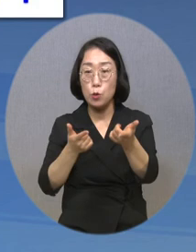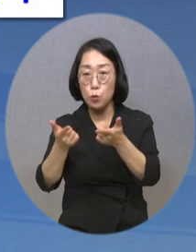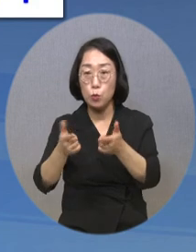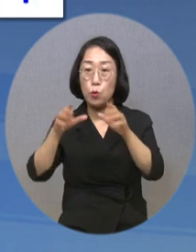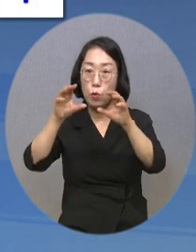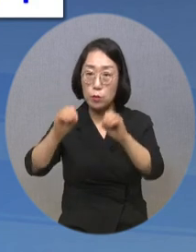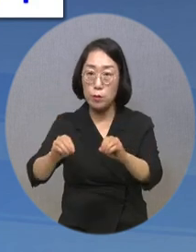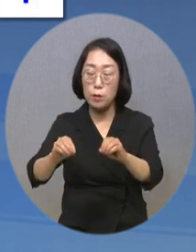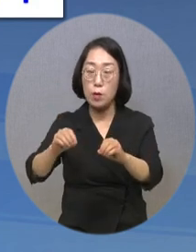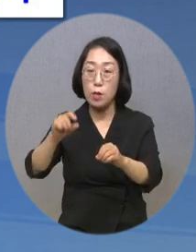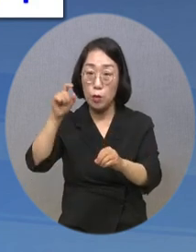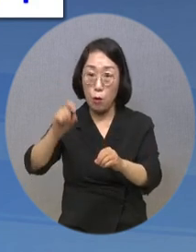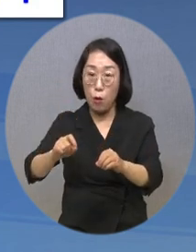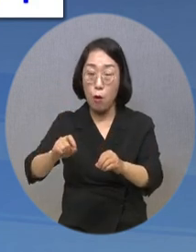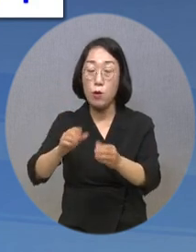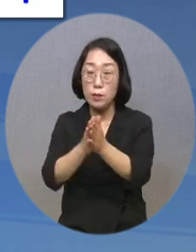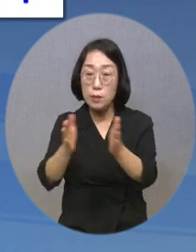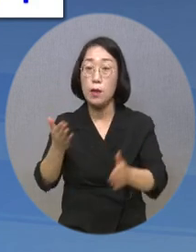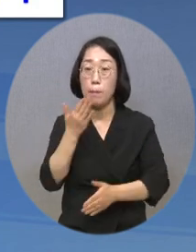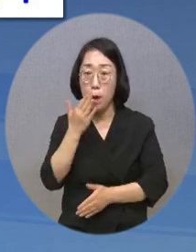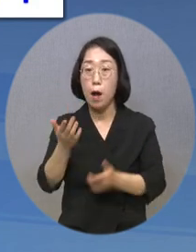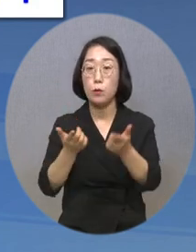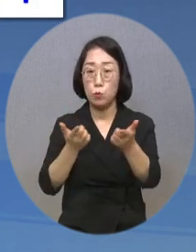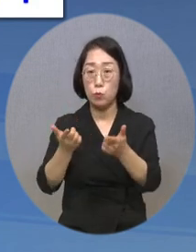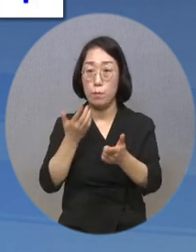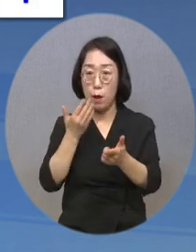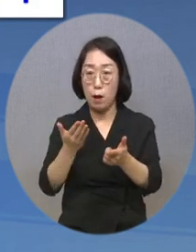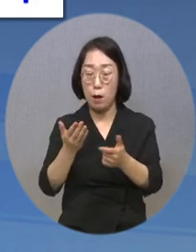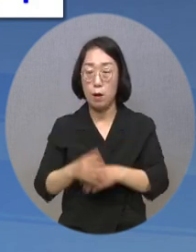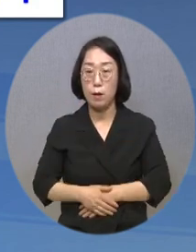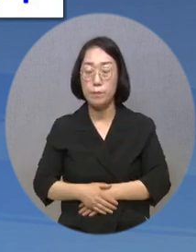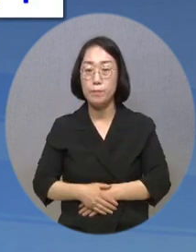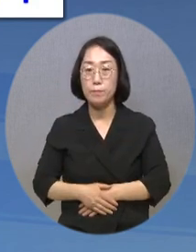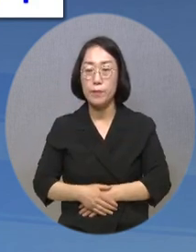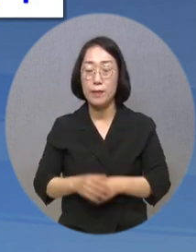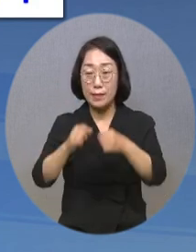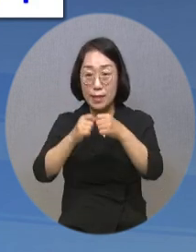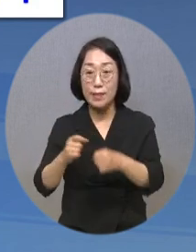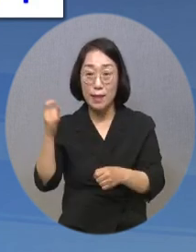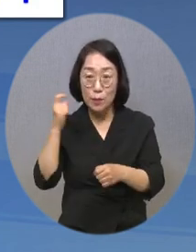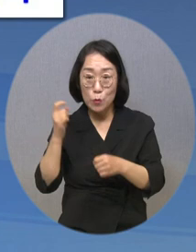있는 편리함을 제공하고 있습니다. 이 밖에 자세한